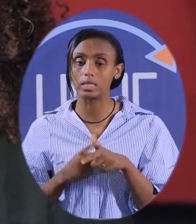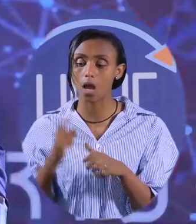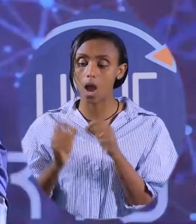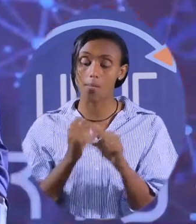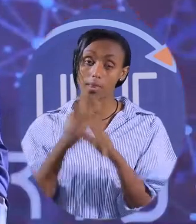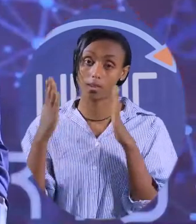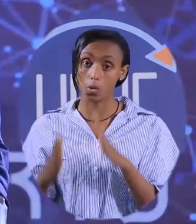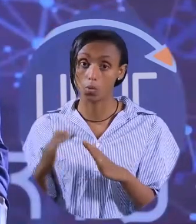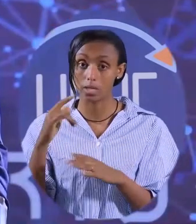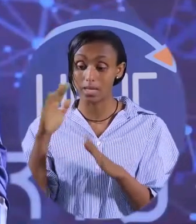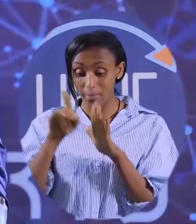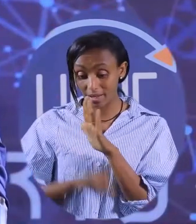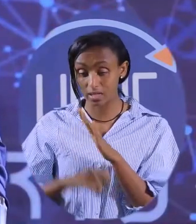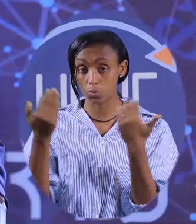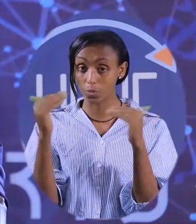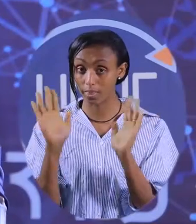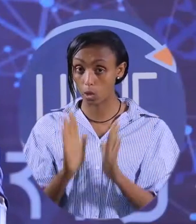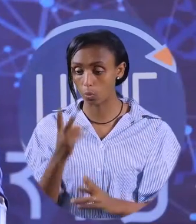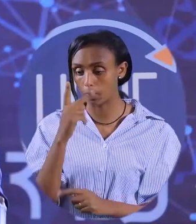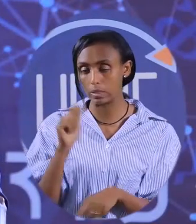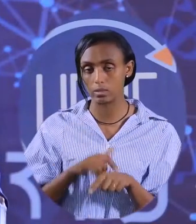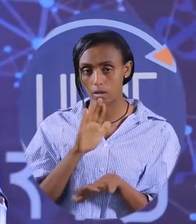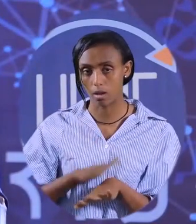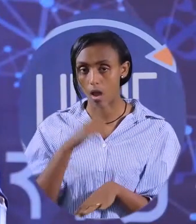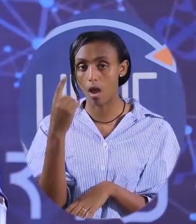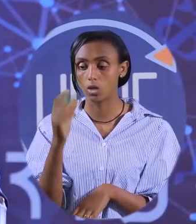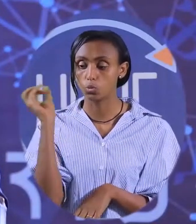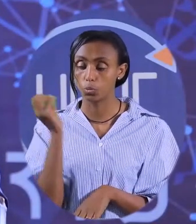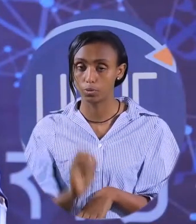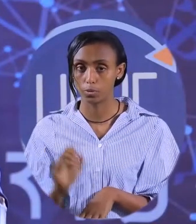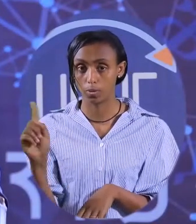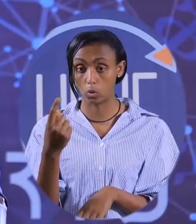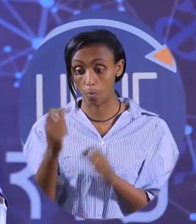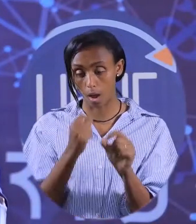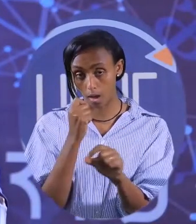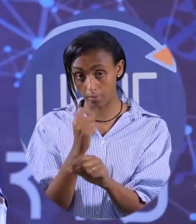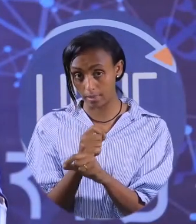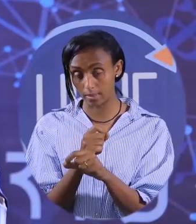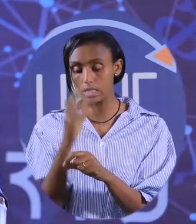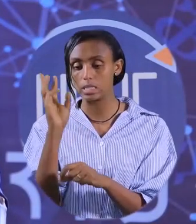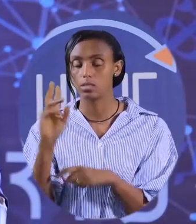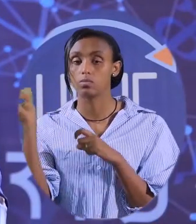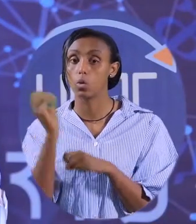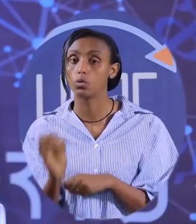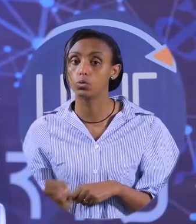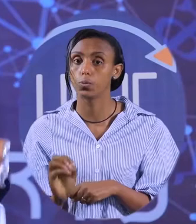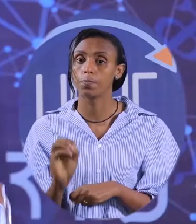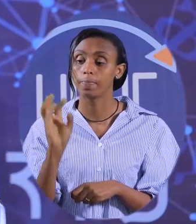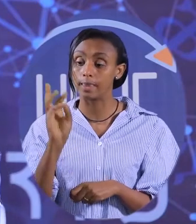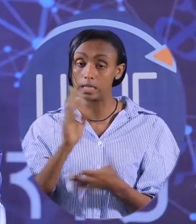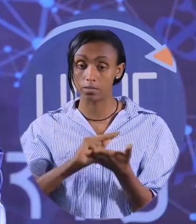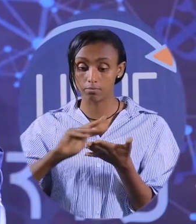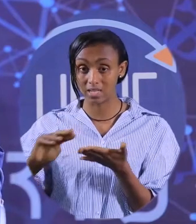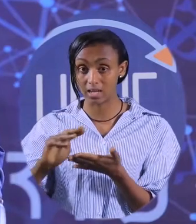አመታዊ የመቀነስ ምጣኔውን በመናይበት ሰዓት 1% በአመት ማለት ነው። እንግዲህ 6% 6